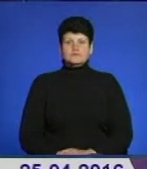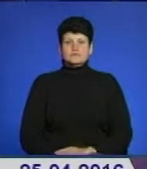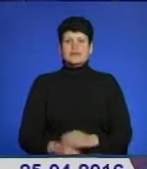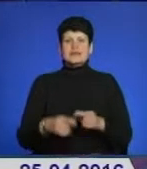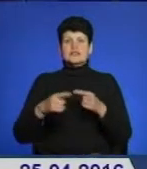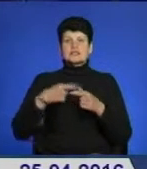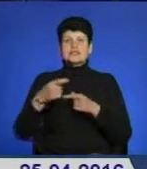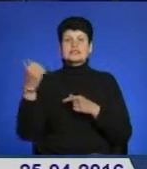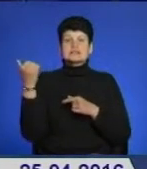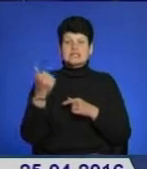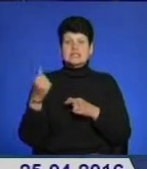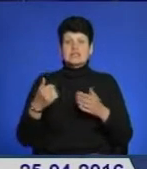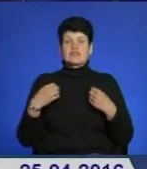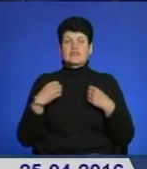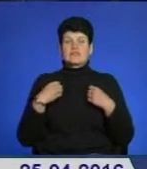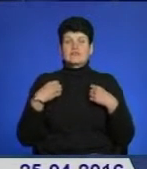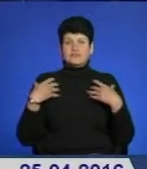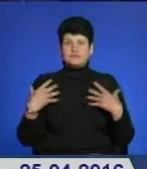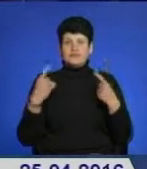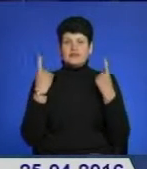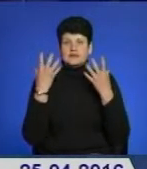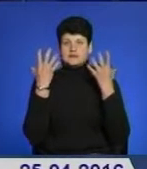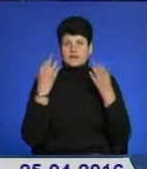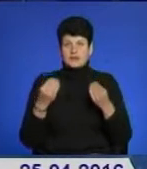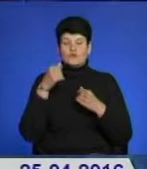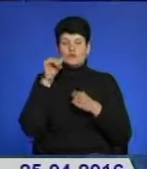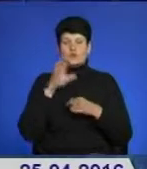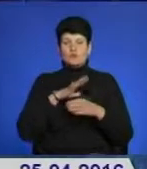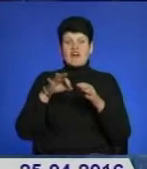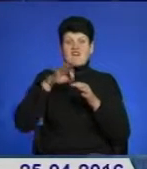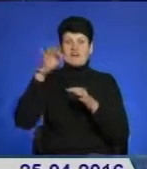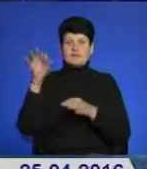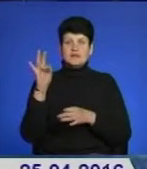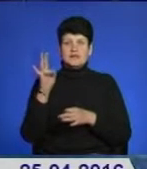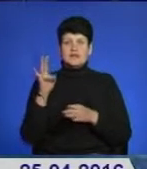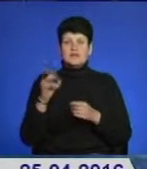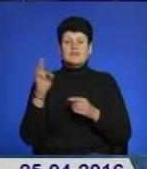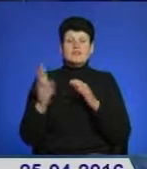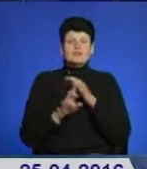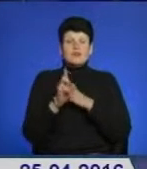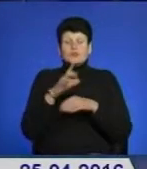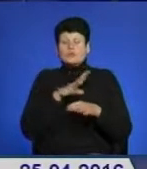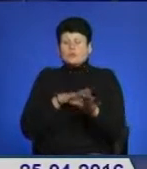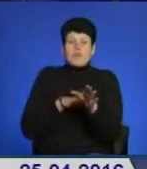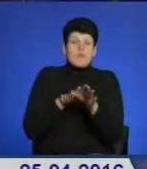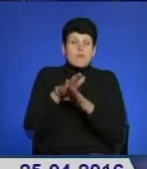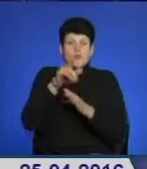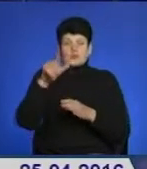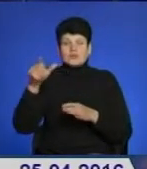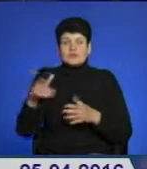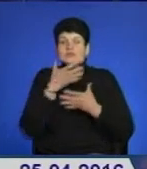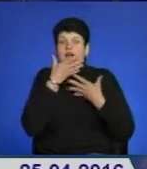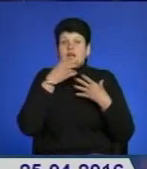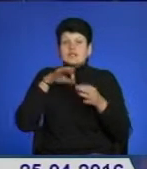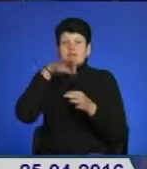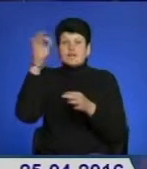За тиждень – Великдень. Учора християни відсвяткували вербну неділю. Храми Тернопільщини були переповнені вірянами з красивими